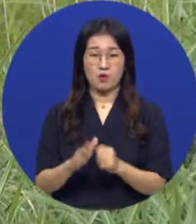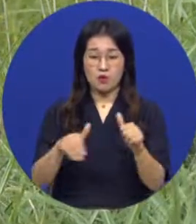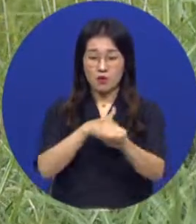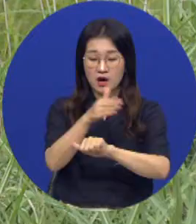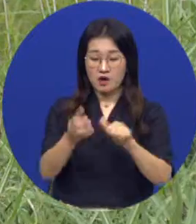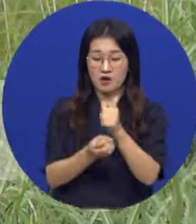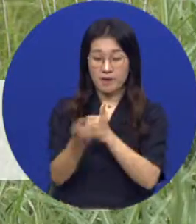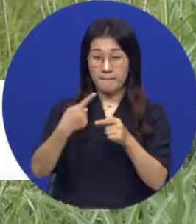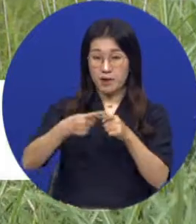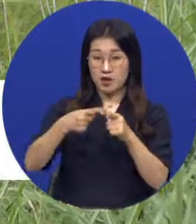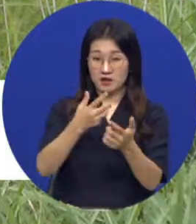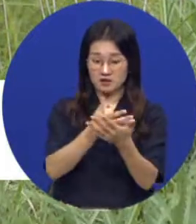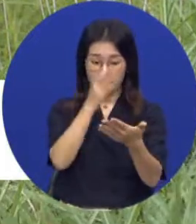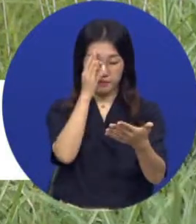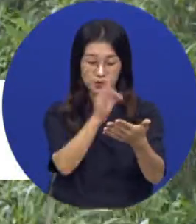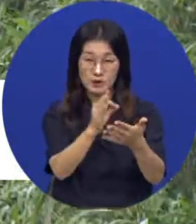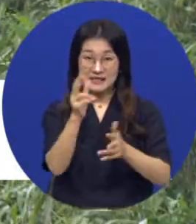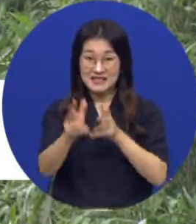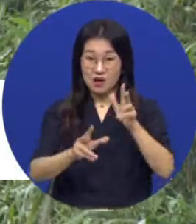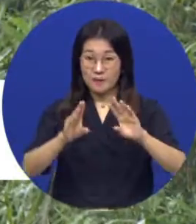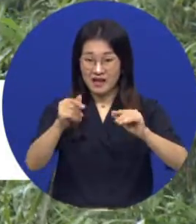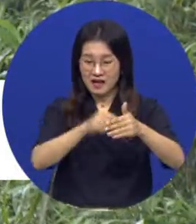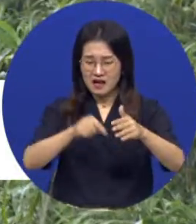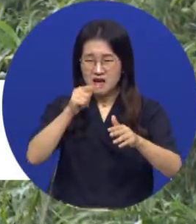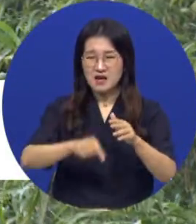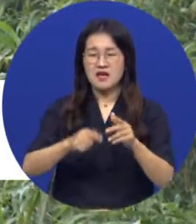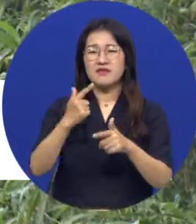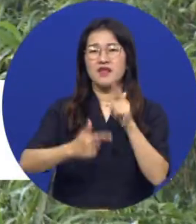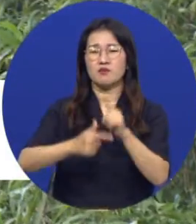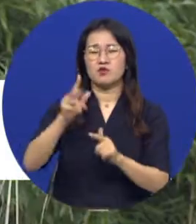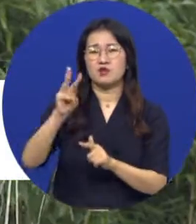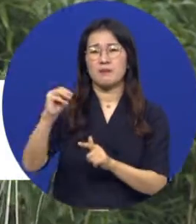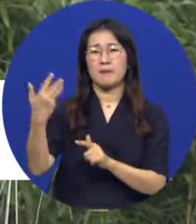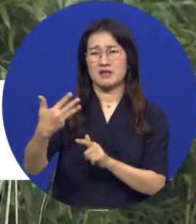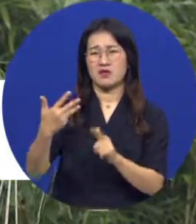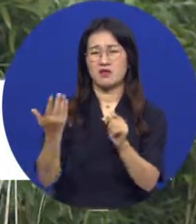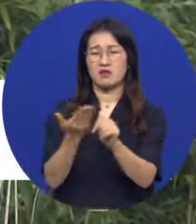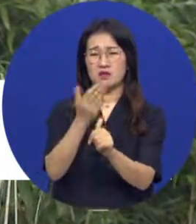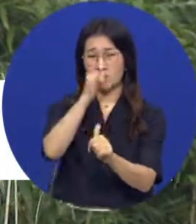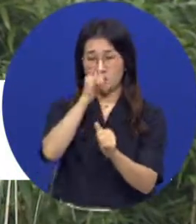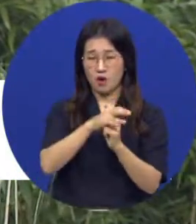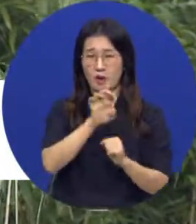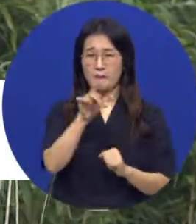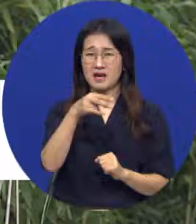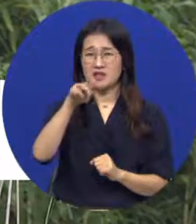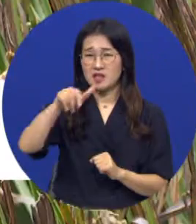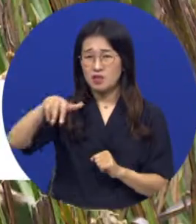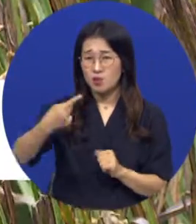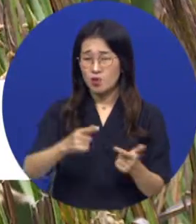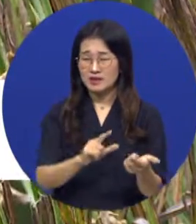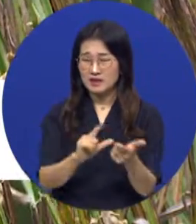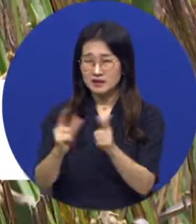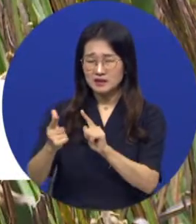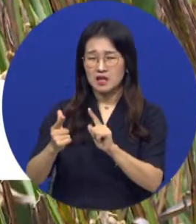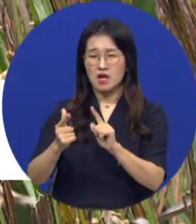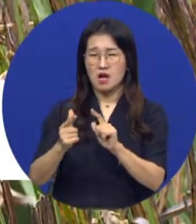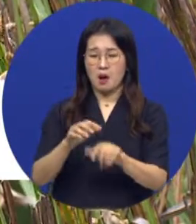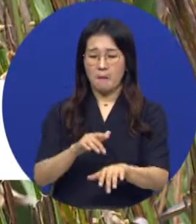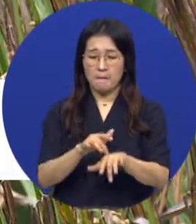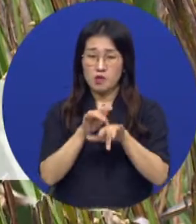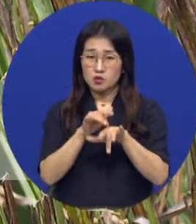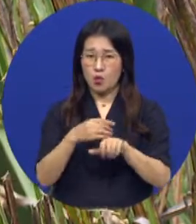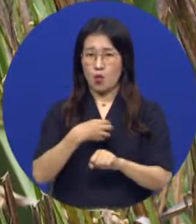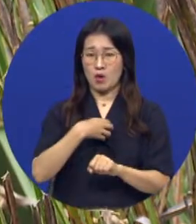서 에 따르면 사업부지 에는 나무 3만 8000여 그루가 자라고 팔색조 와 애기 뿔 소통 구리 등 멸종위기종 이